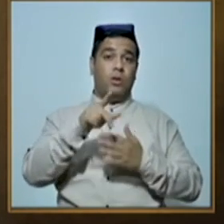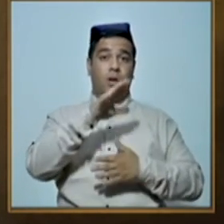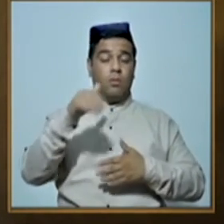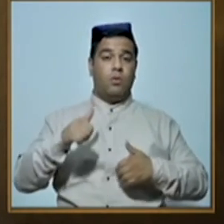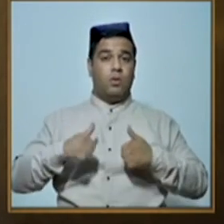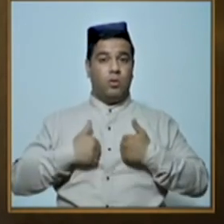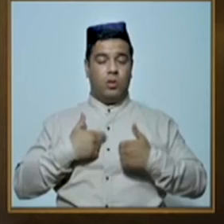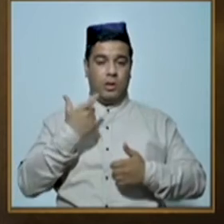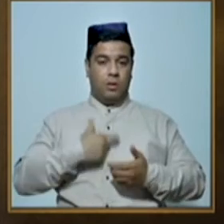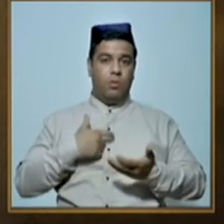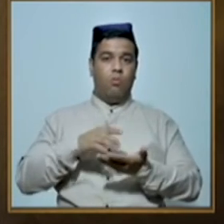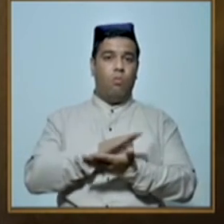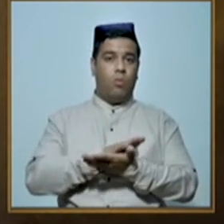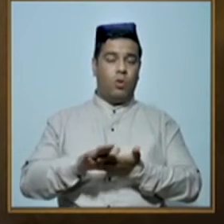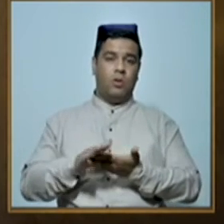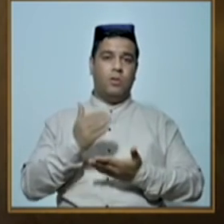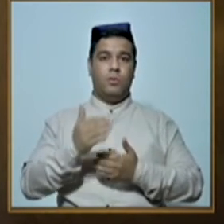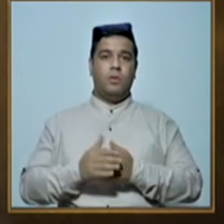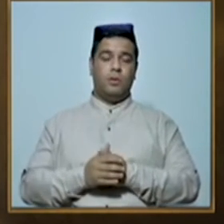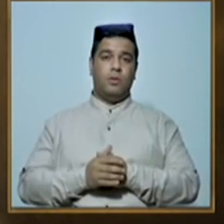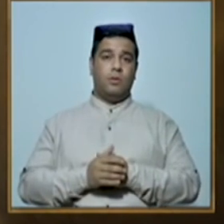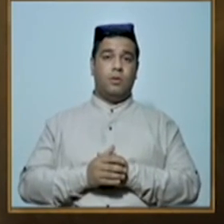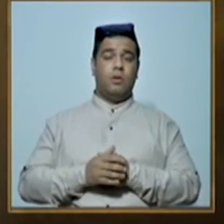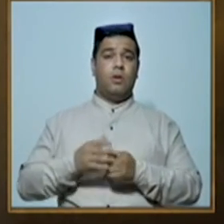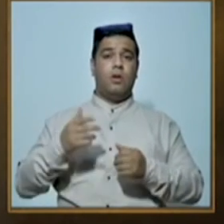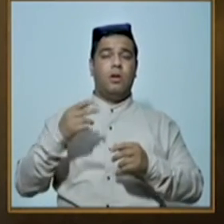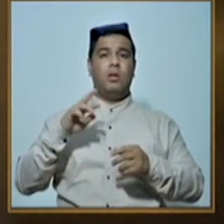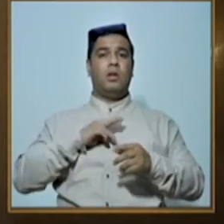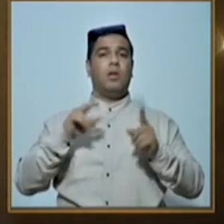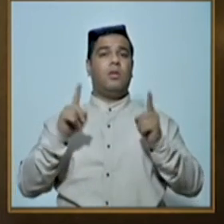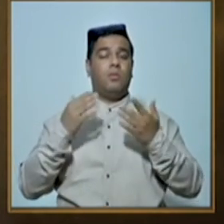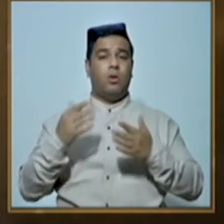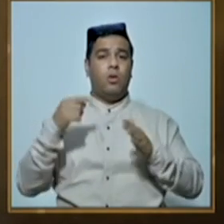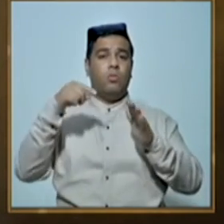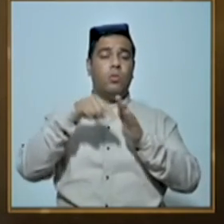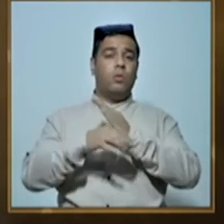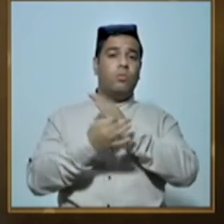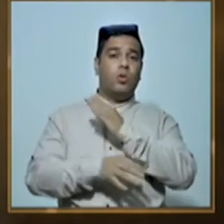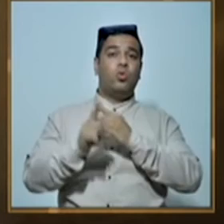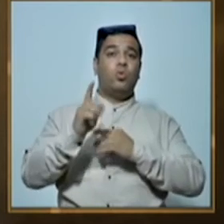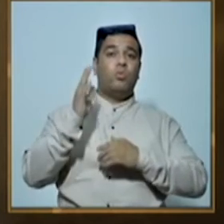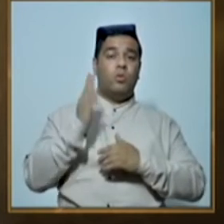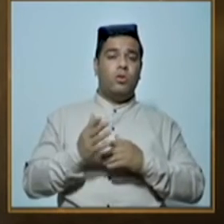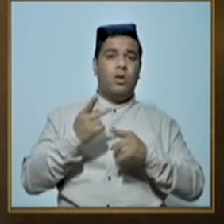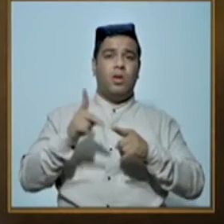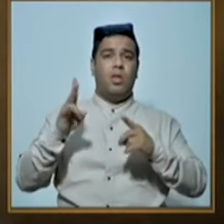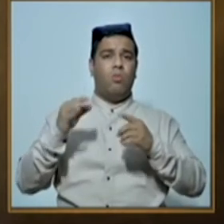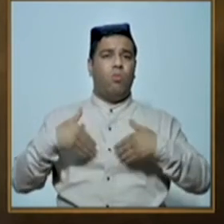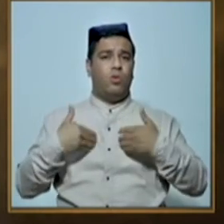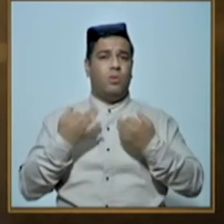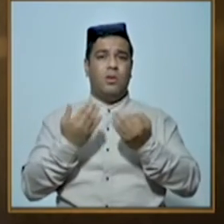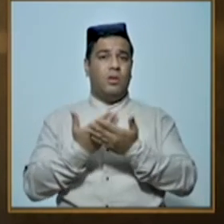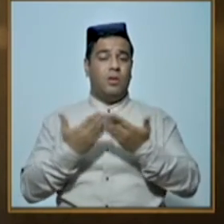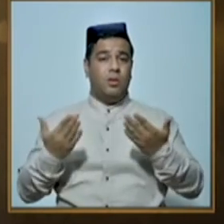o'zimizni poklashimiz kerak. Manmanlik nima ekanligini, uni oqibati qandaylik yomonligini,